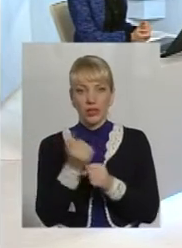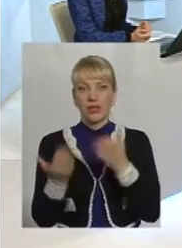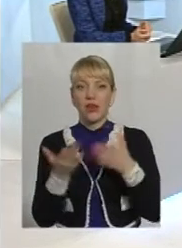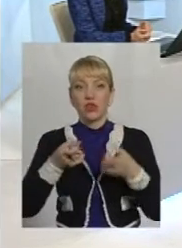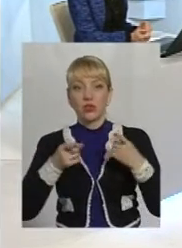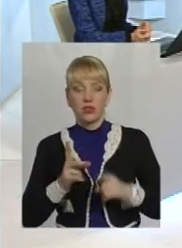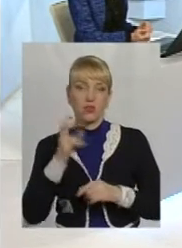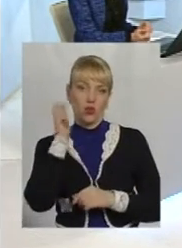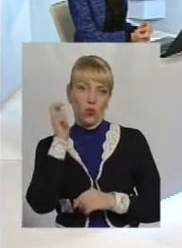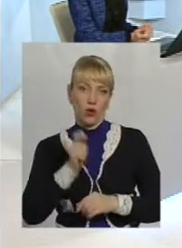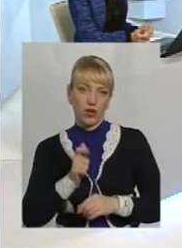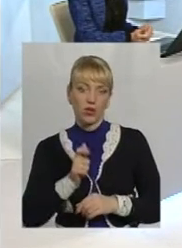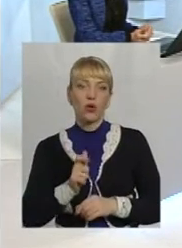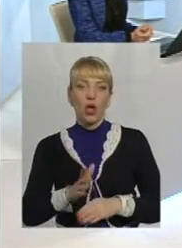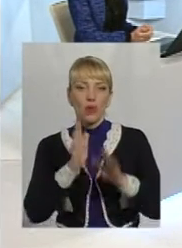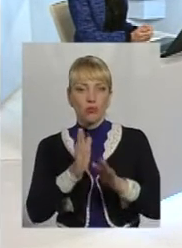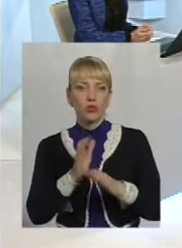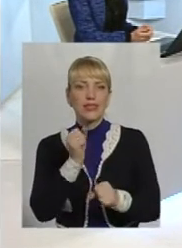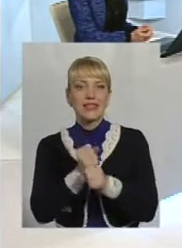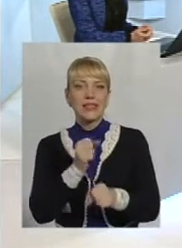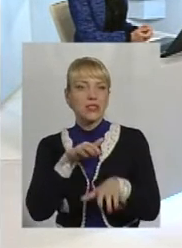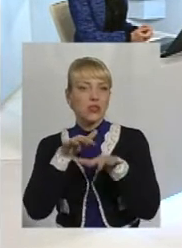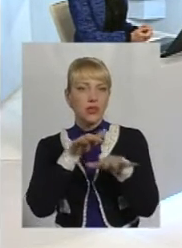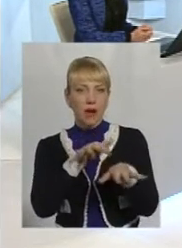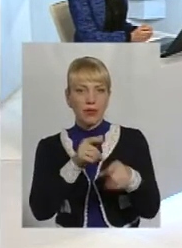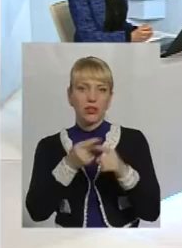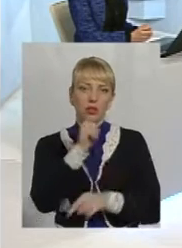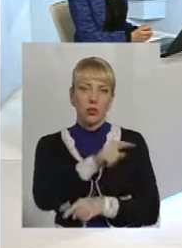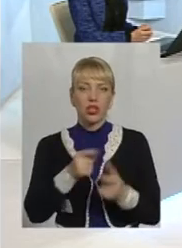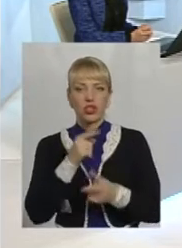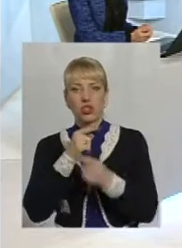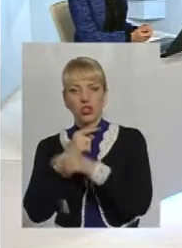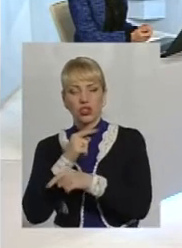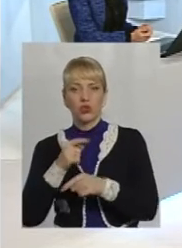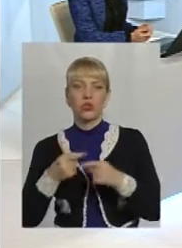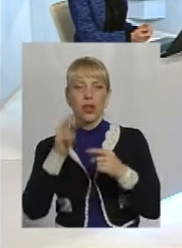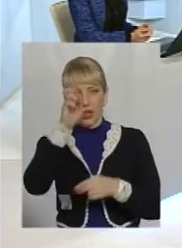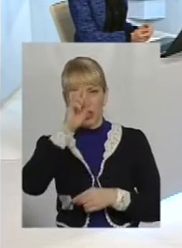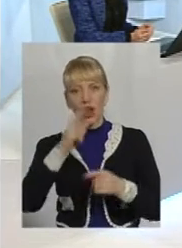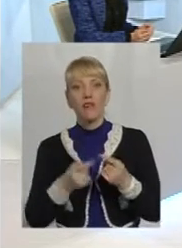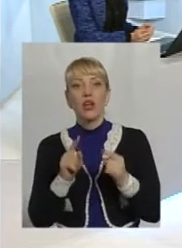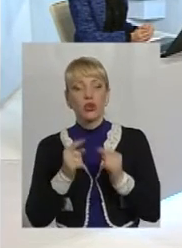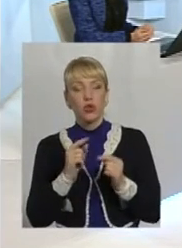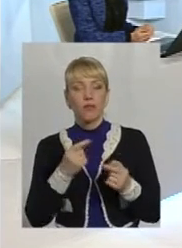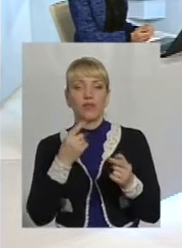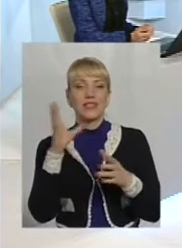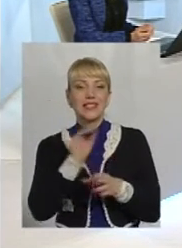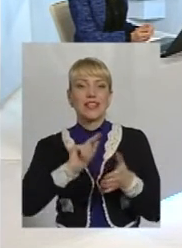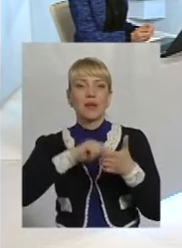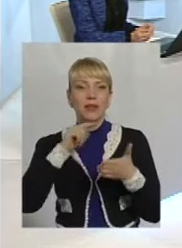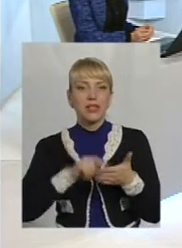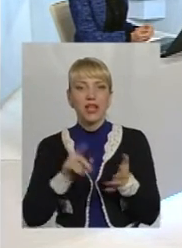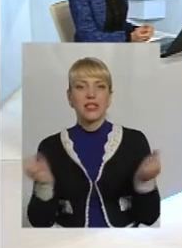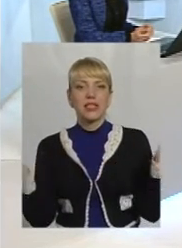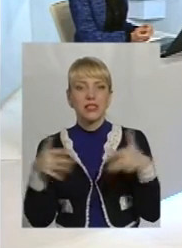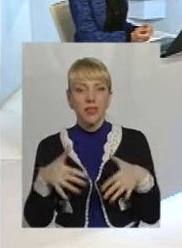на Україну буде здійснено напад тієї чи іншої держави. Тому відповіді на всі ці питання, зібрані в історії